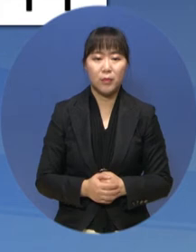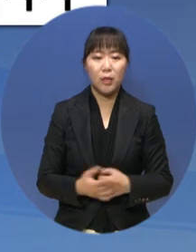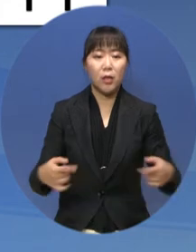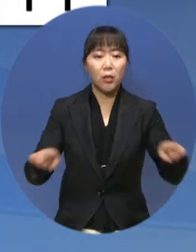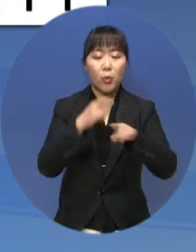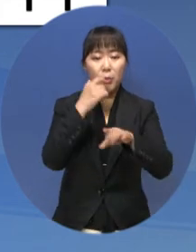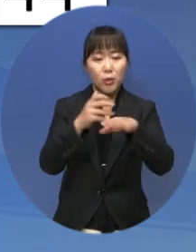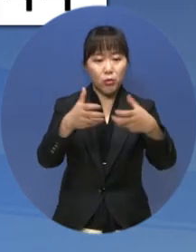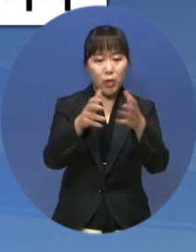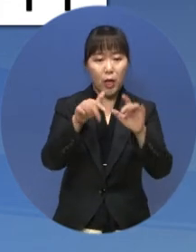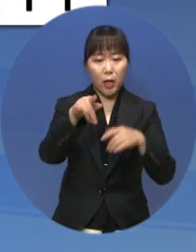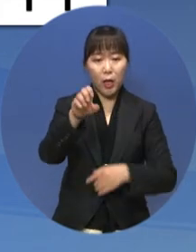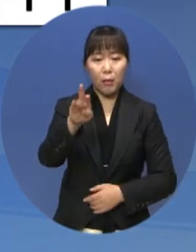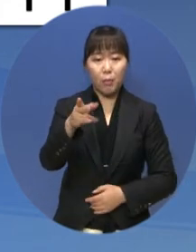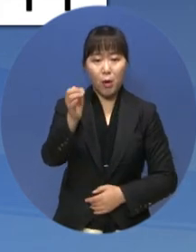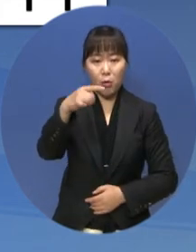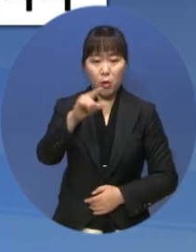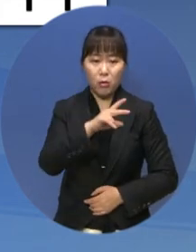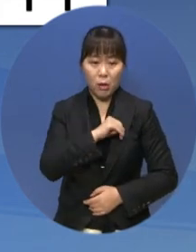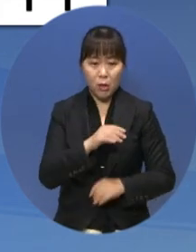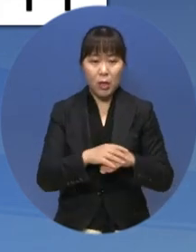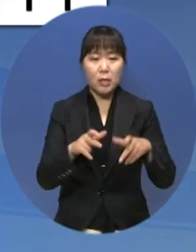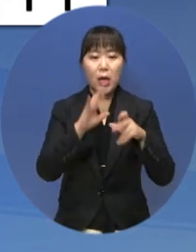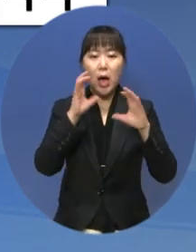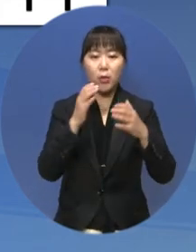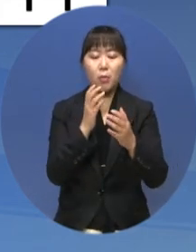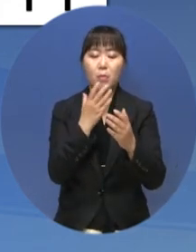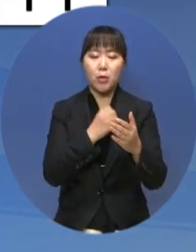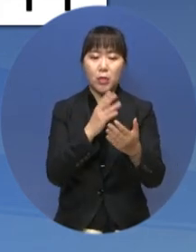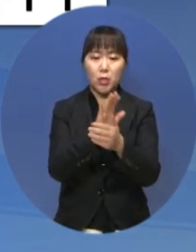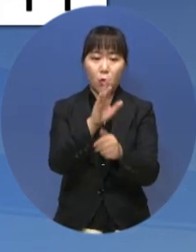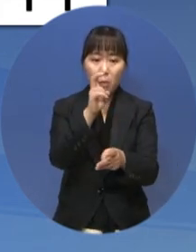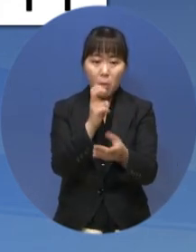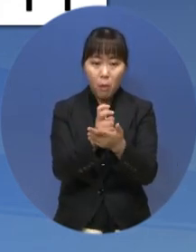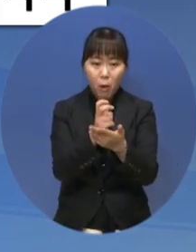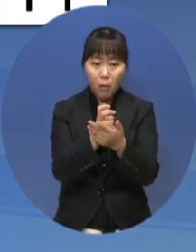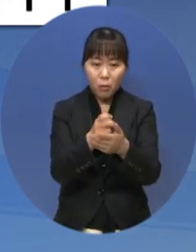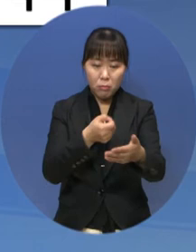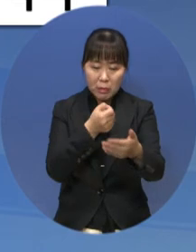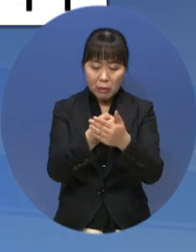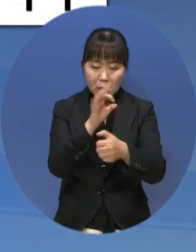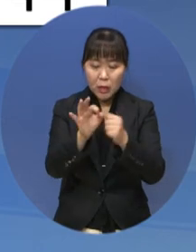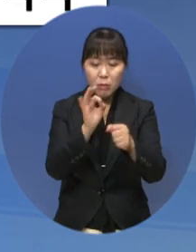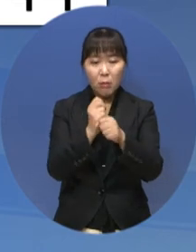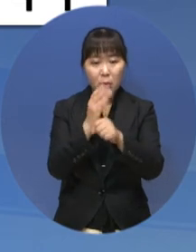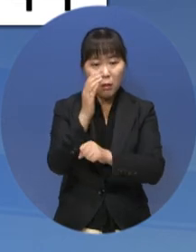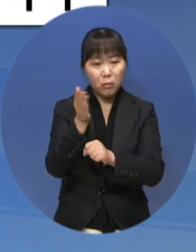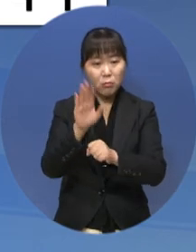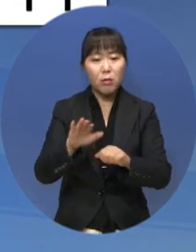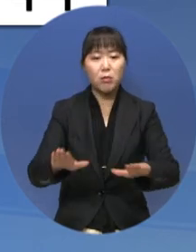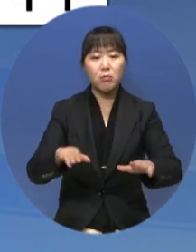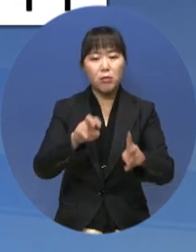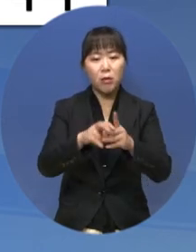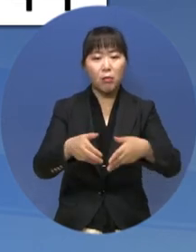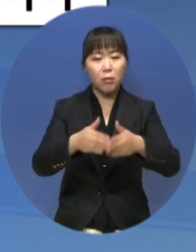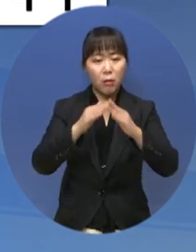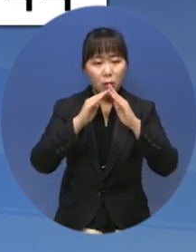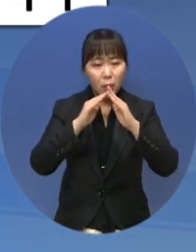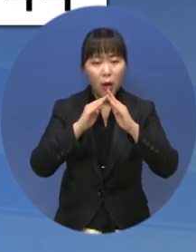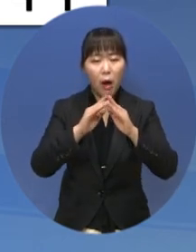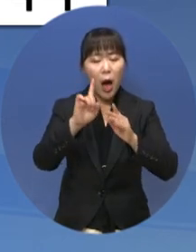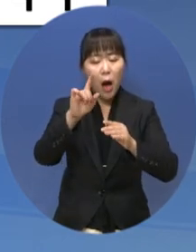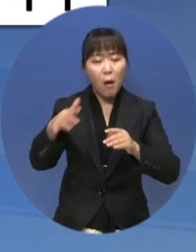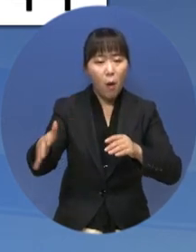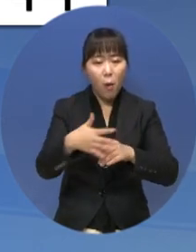더불어민주당 강병원 의원은 장애아동복지지원법이 제정된 지 10년이 지났지만 아직까지 센터 설립은